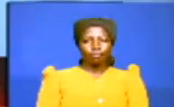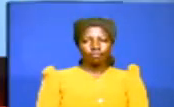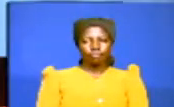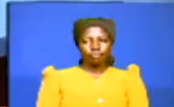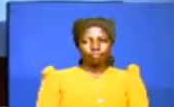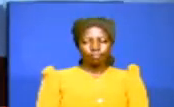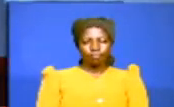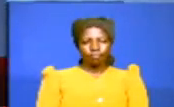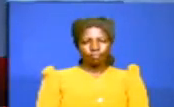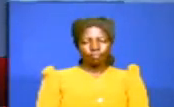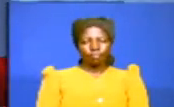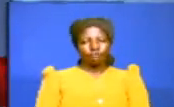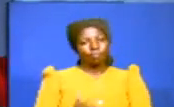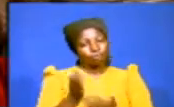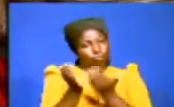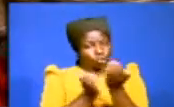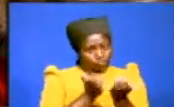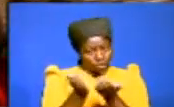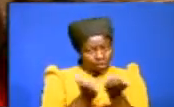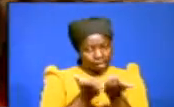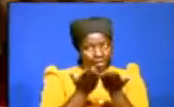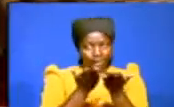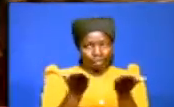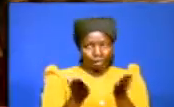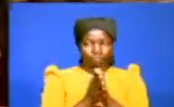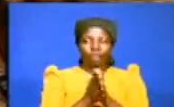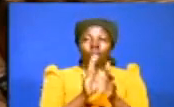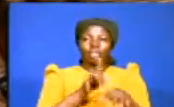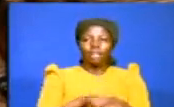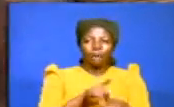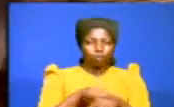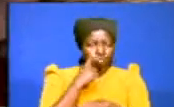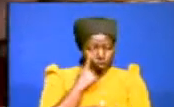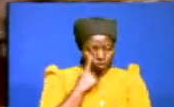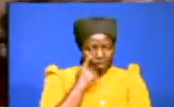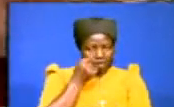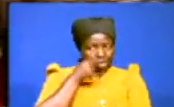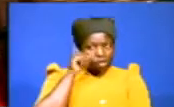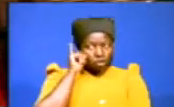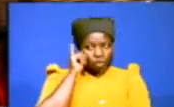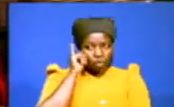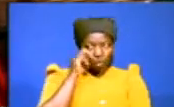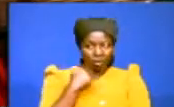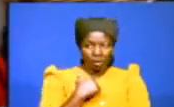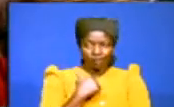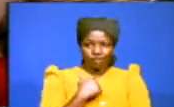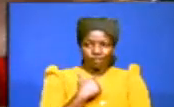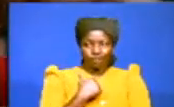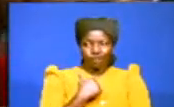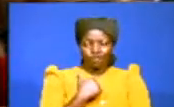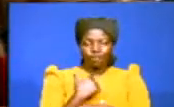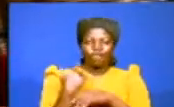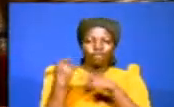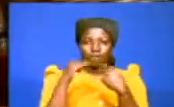So biashara iko, tutafanya hata biashara. Tukiangalia Isiolo, tuko na Msoso na watu